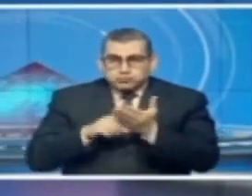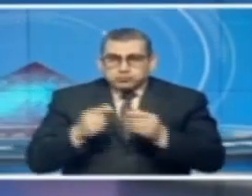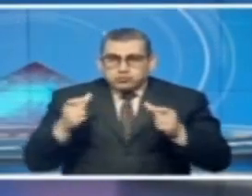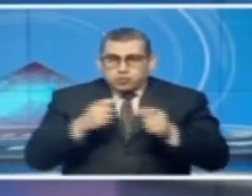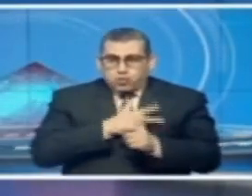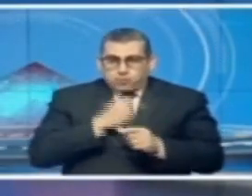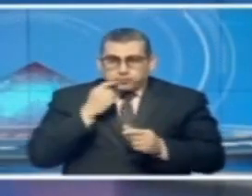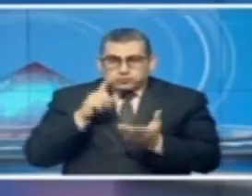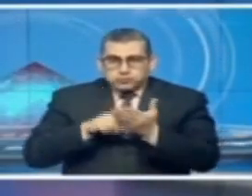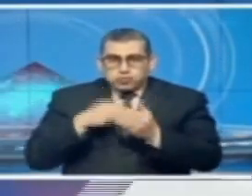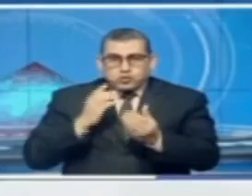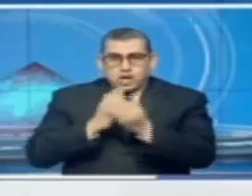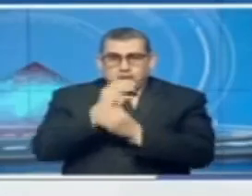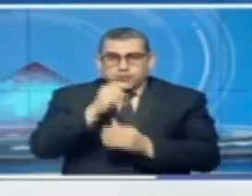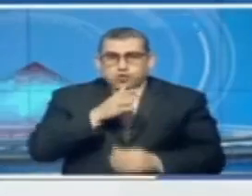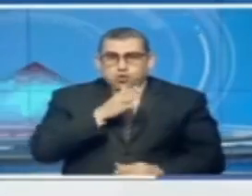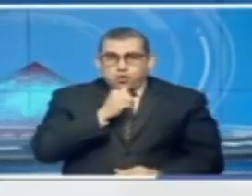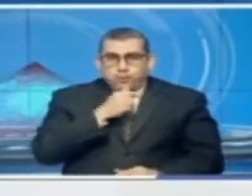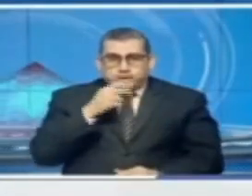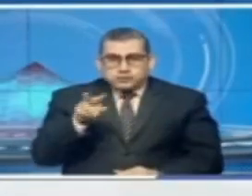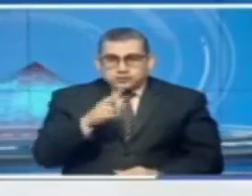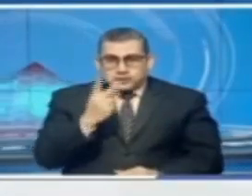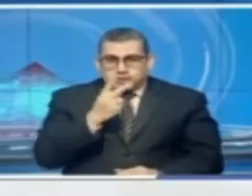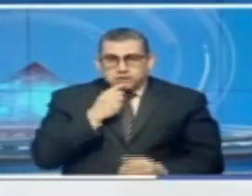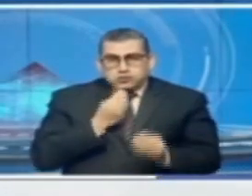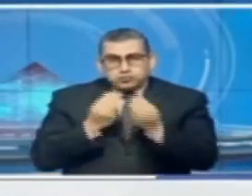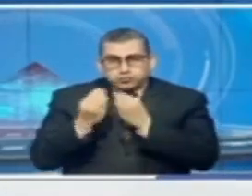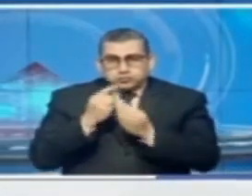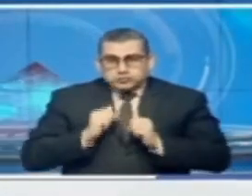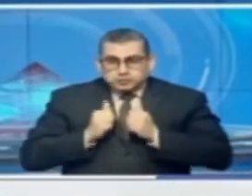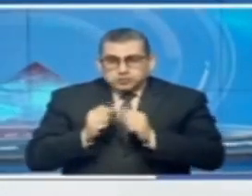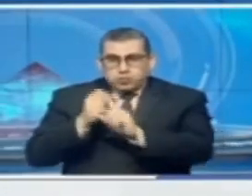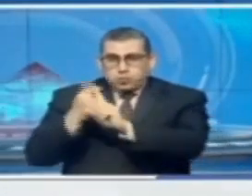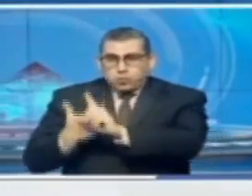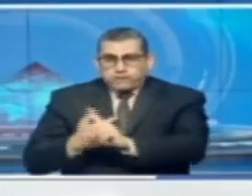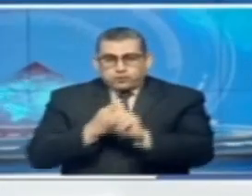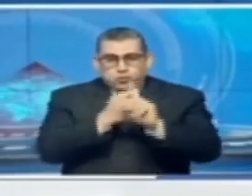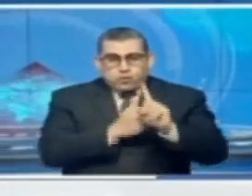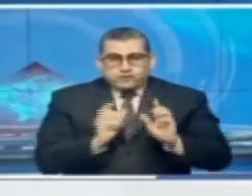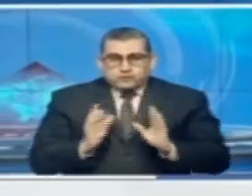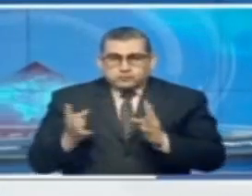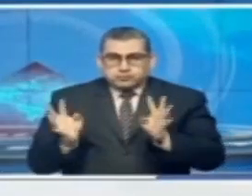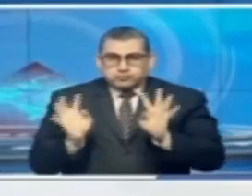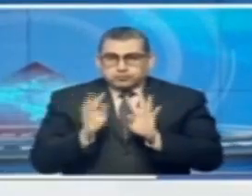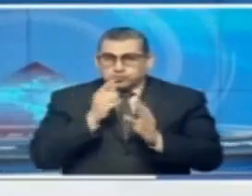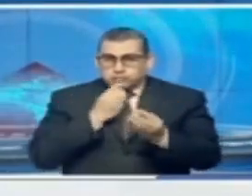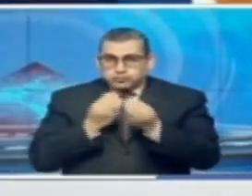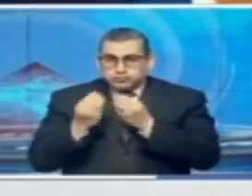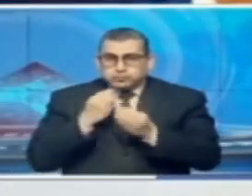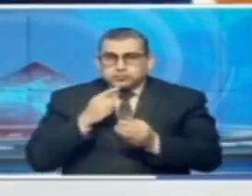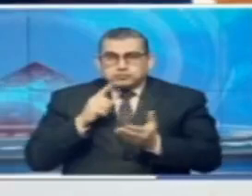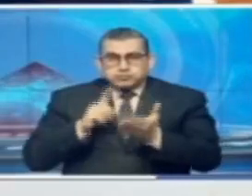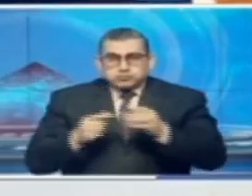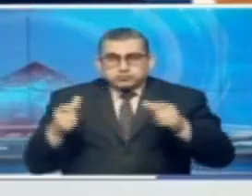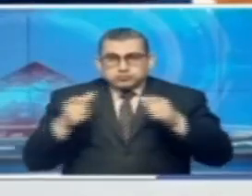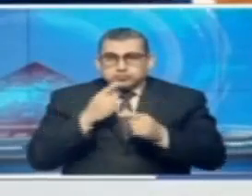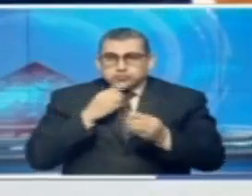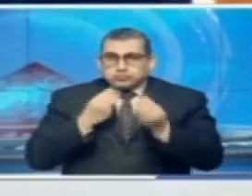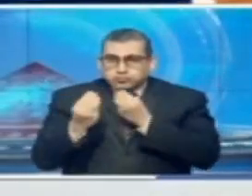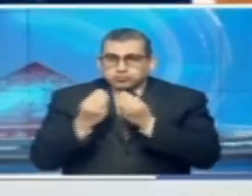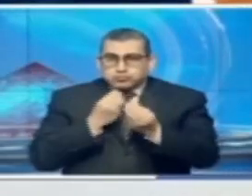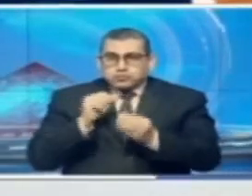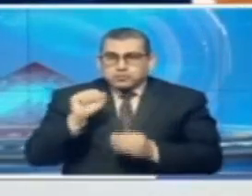رسمية مع نظيره العماني بدر بورسعيدي، وذلك بحضور وفدي البلدين. وتم خلال جلسة